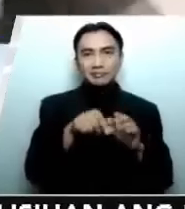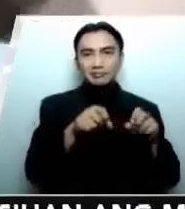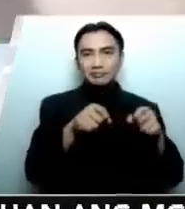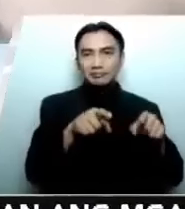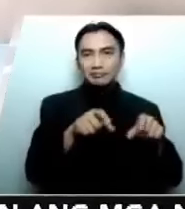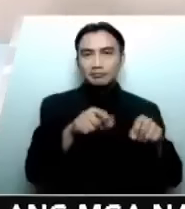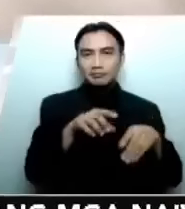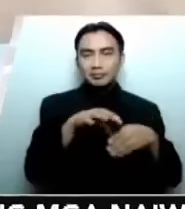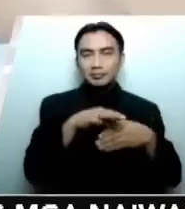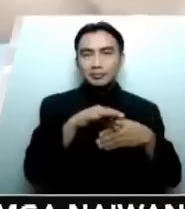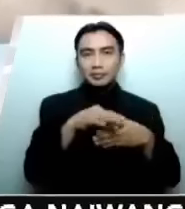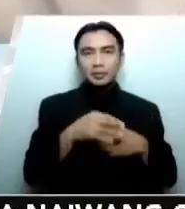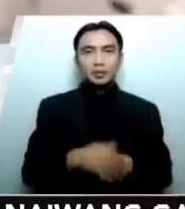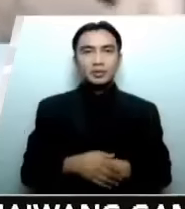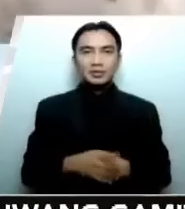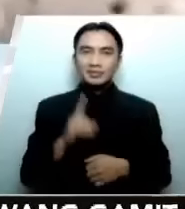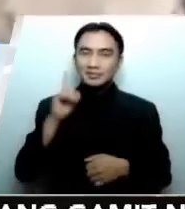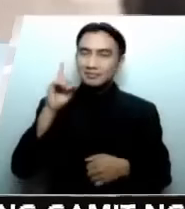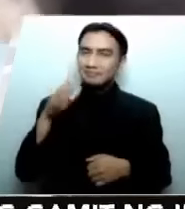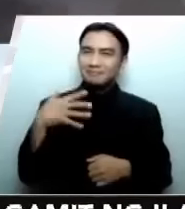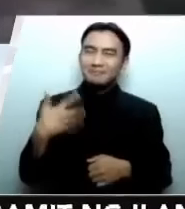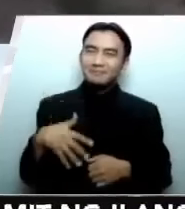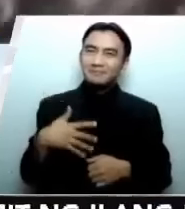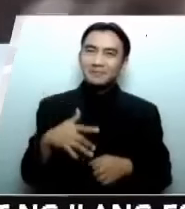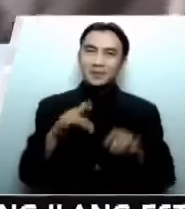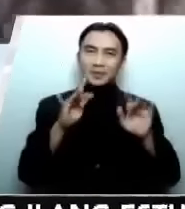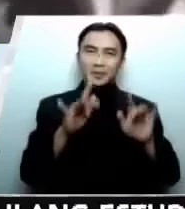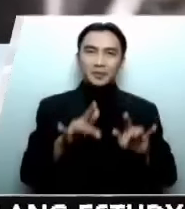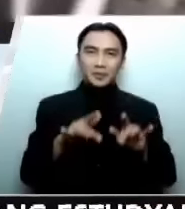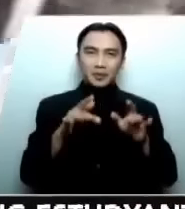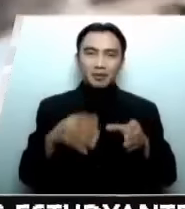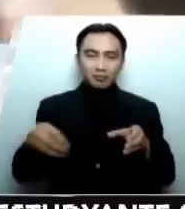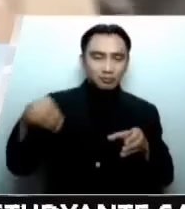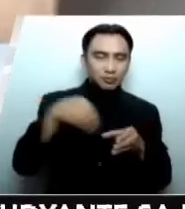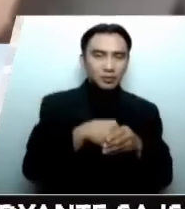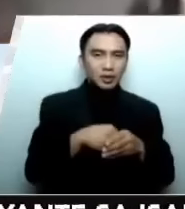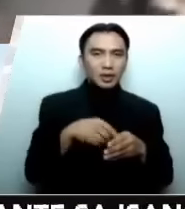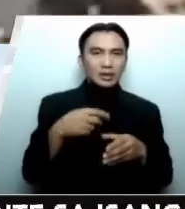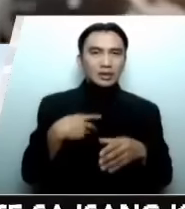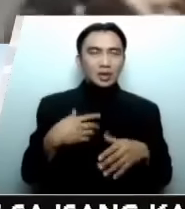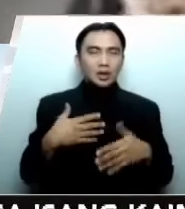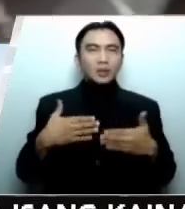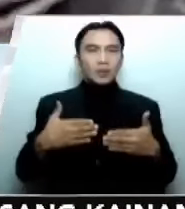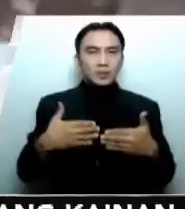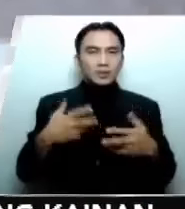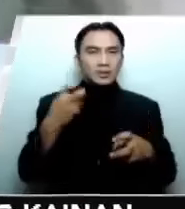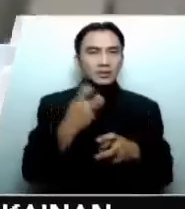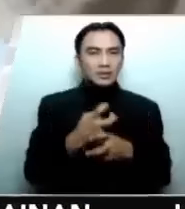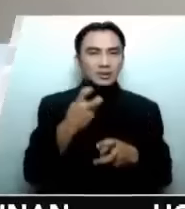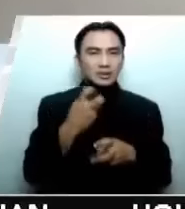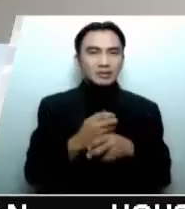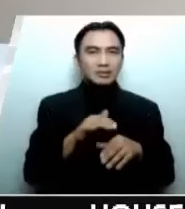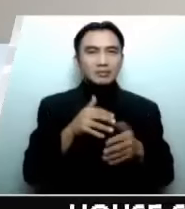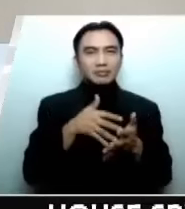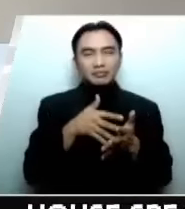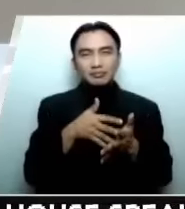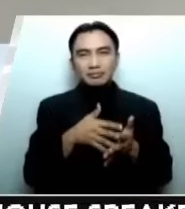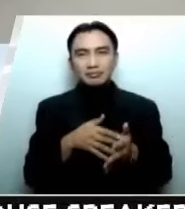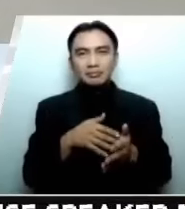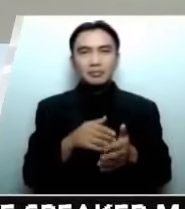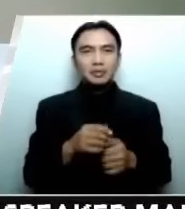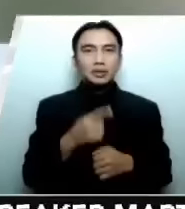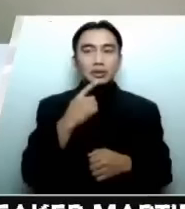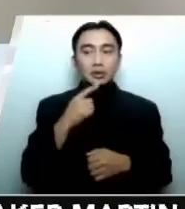Kawawa ang itsura ng mga asong isinilid sa sako. Hingal na hingal at hirap huminga. Ayon sa Animal Kingdom Foundation, ang mga